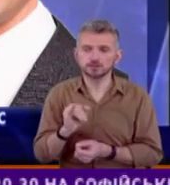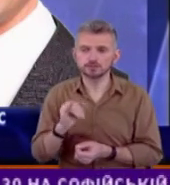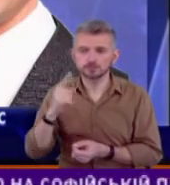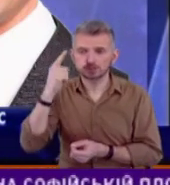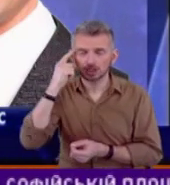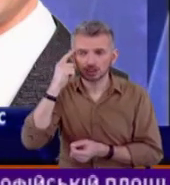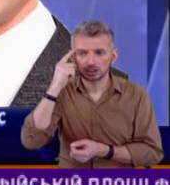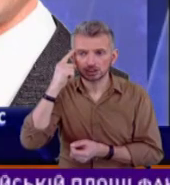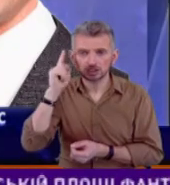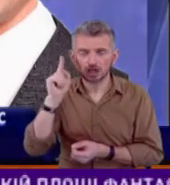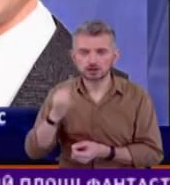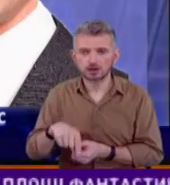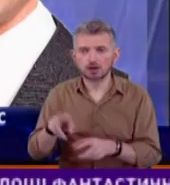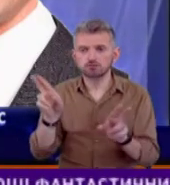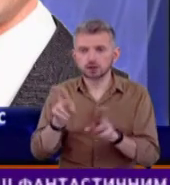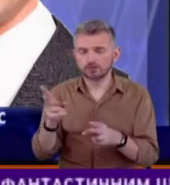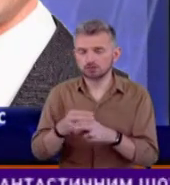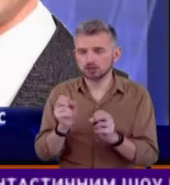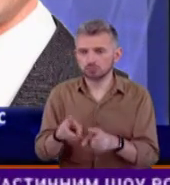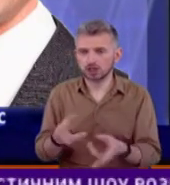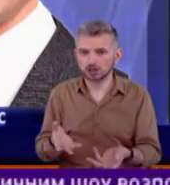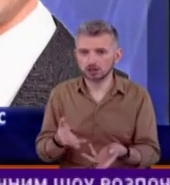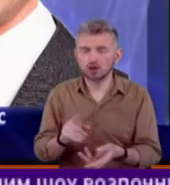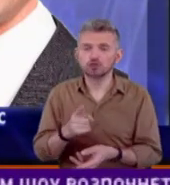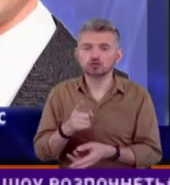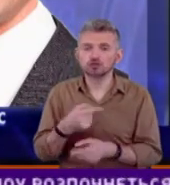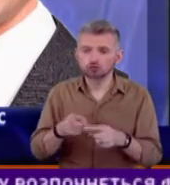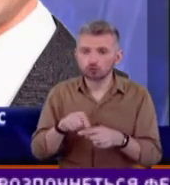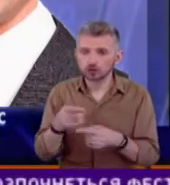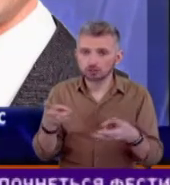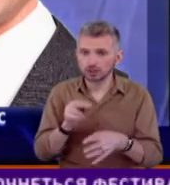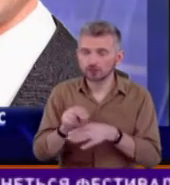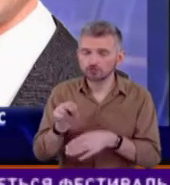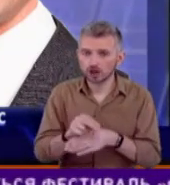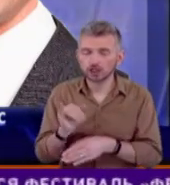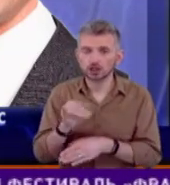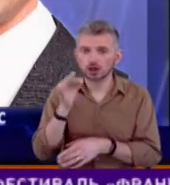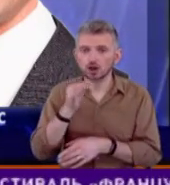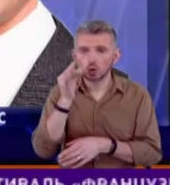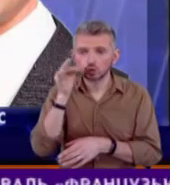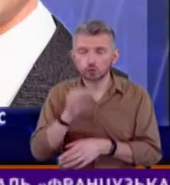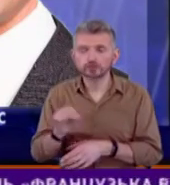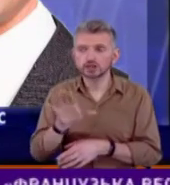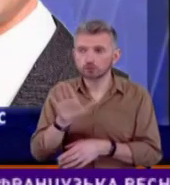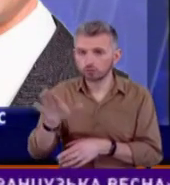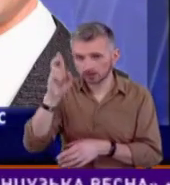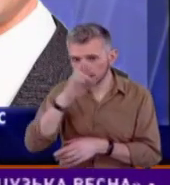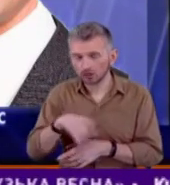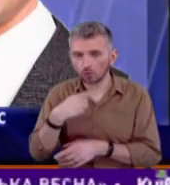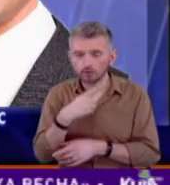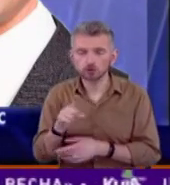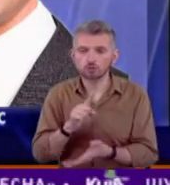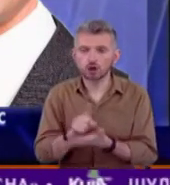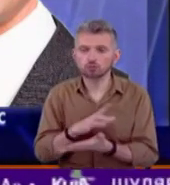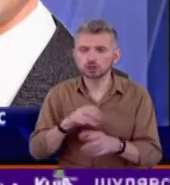знання правил безпеки. Цьому треба навчати. І досвід європейських країн говорить про те, що мають